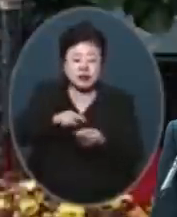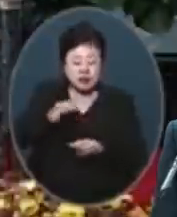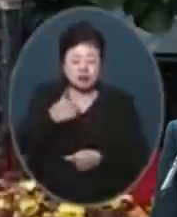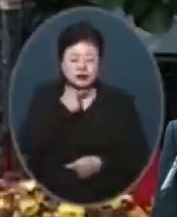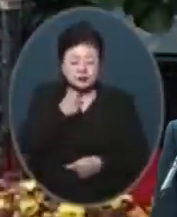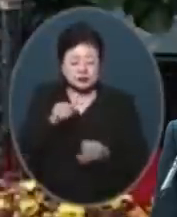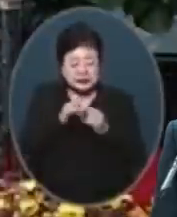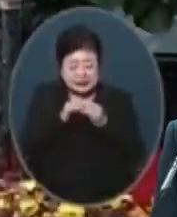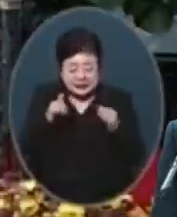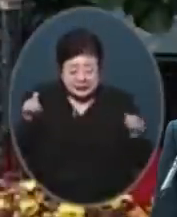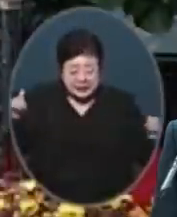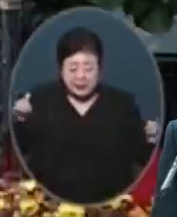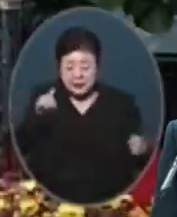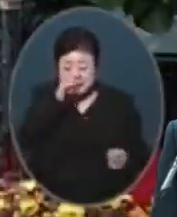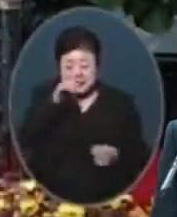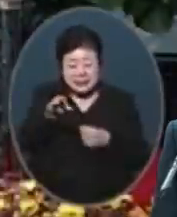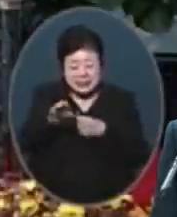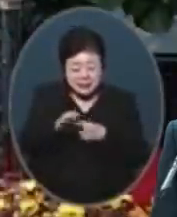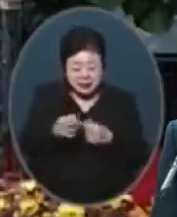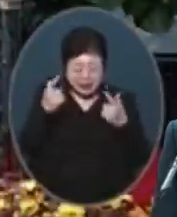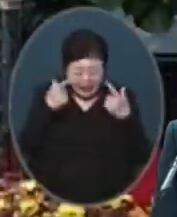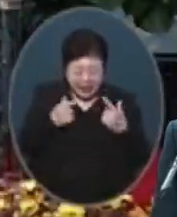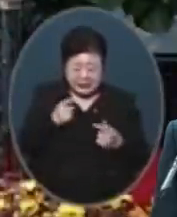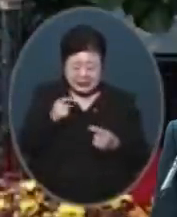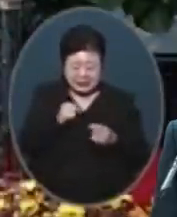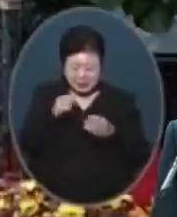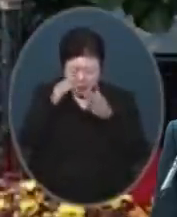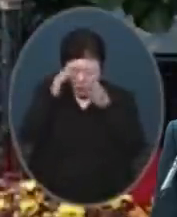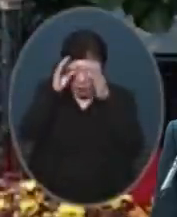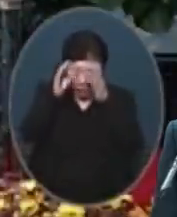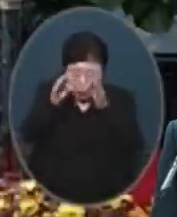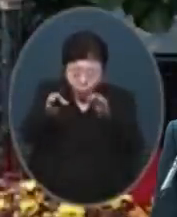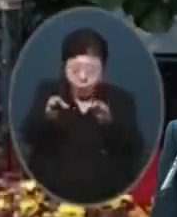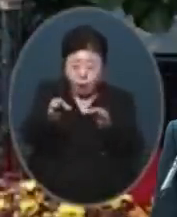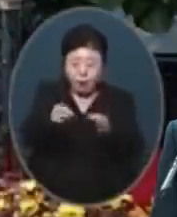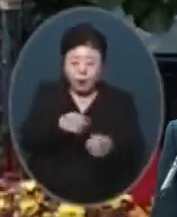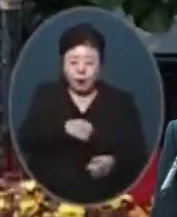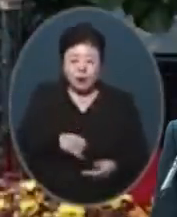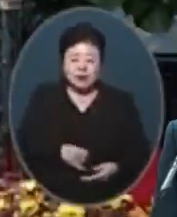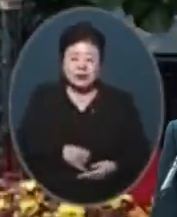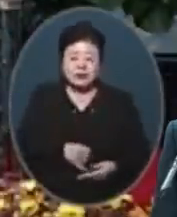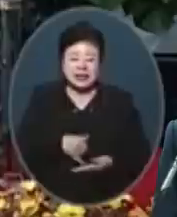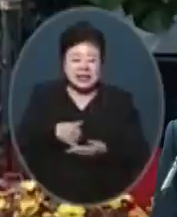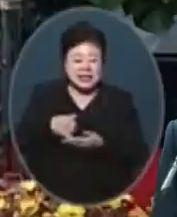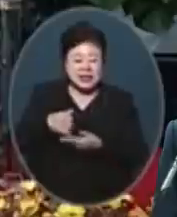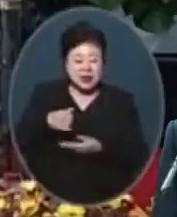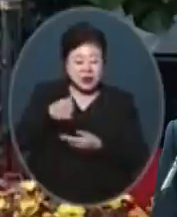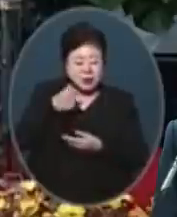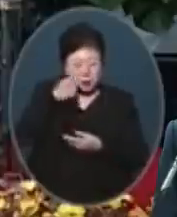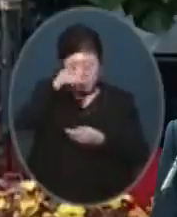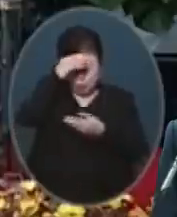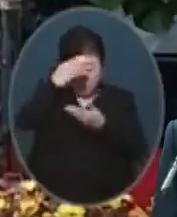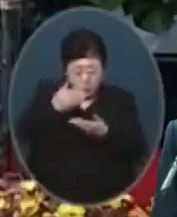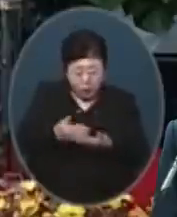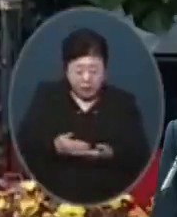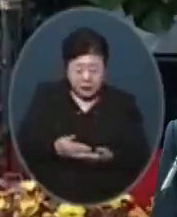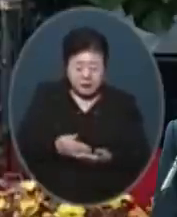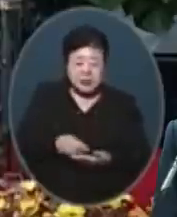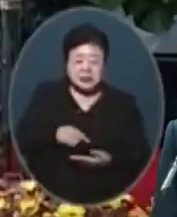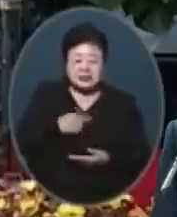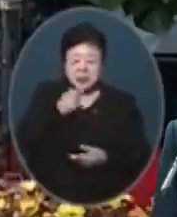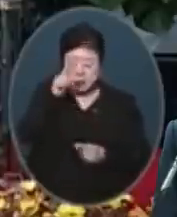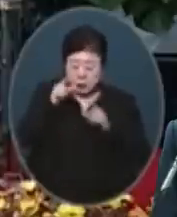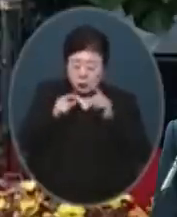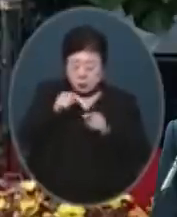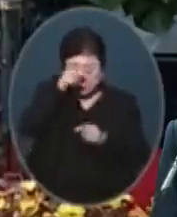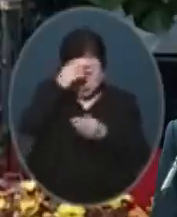싶은 사람이 있으면 항상 그 사람을 바라보고 그분의 인격을 본받으면 그분의 자화상을 본받게